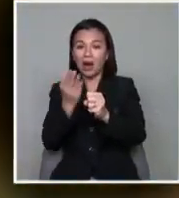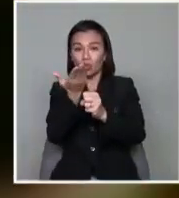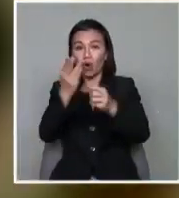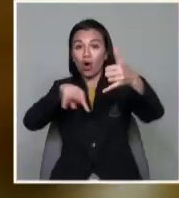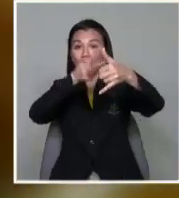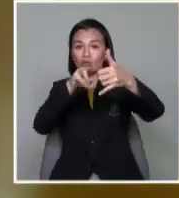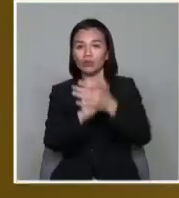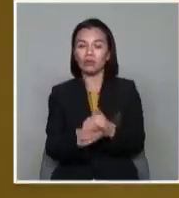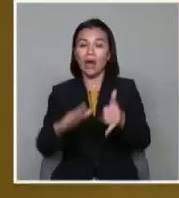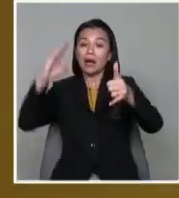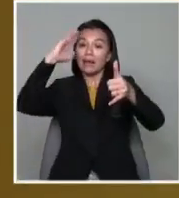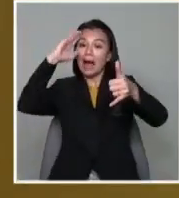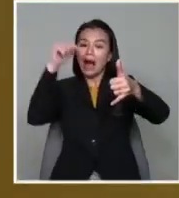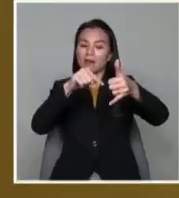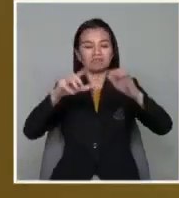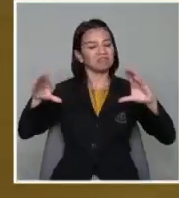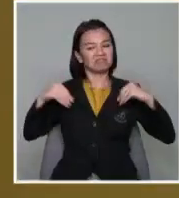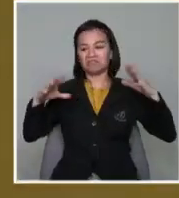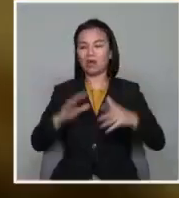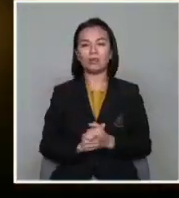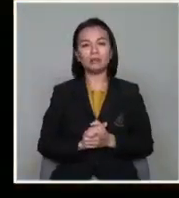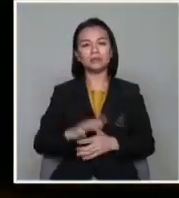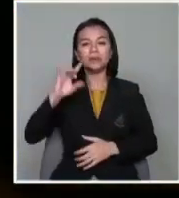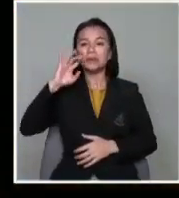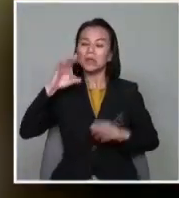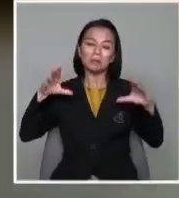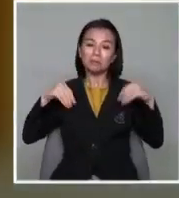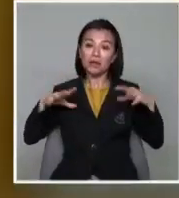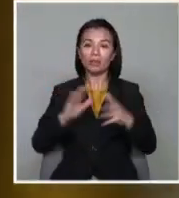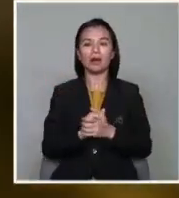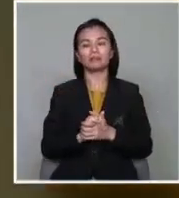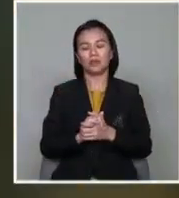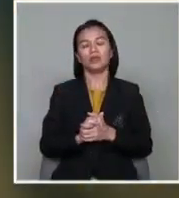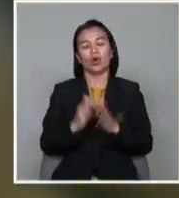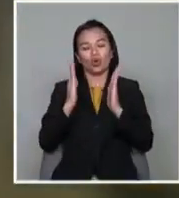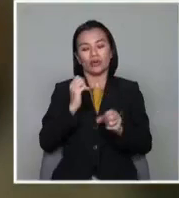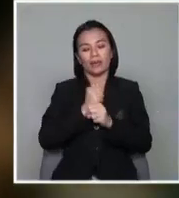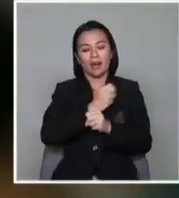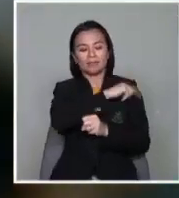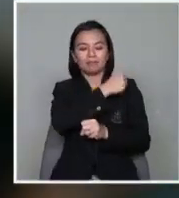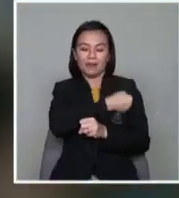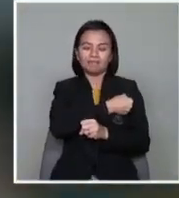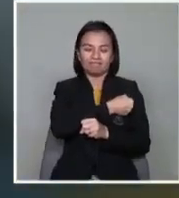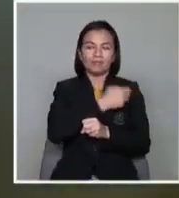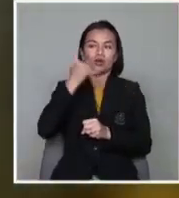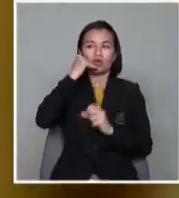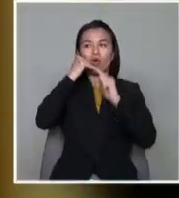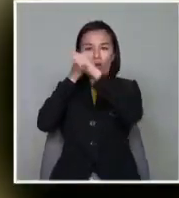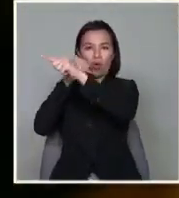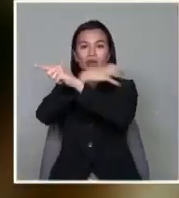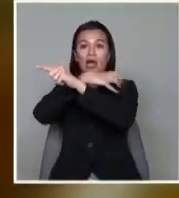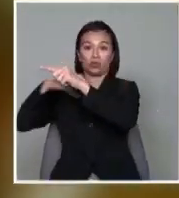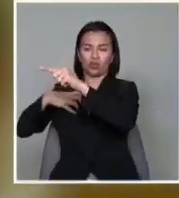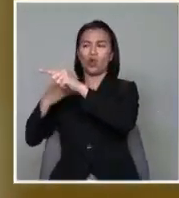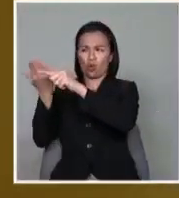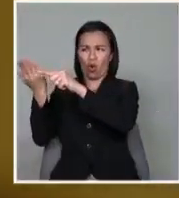ละครับทหารอียิปต์เนี่ยไม่ให้ความร่วมมือนะครับทำให้เจ้าหน้าที่ต้องประสานกับสถานทูตเพื่อเจรจาให้ทหารอียิปต์เนี่ยมาตรว